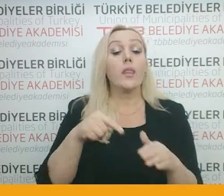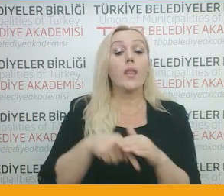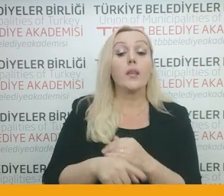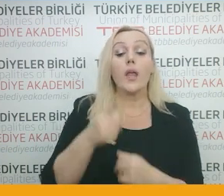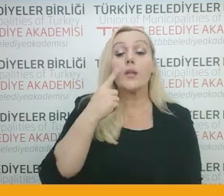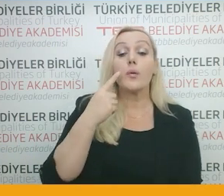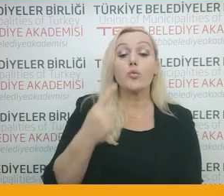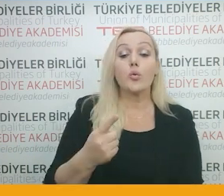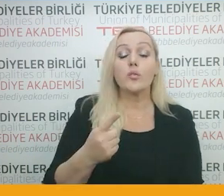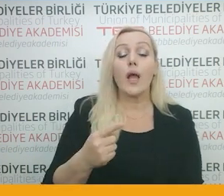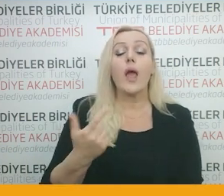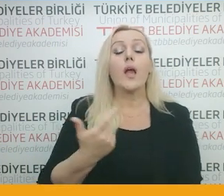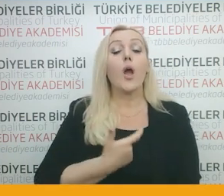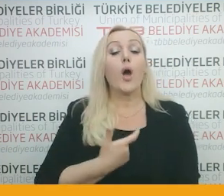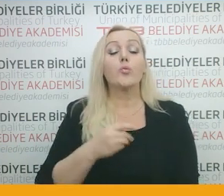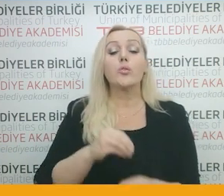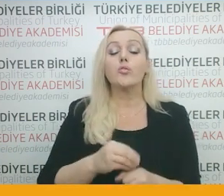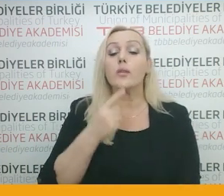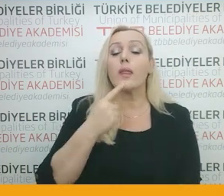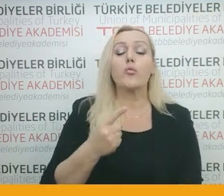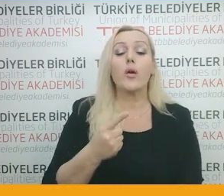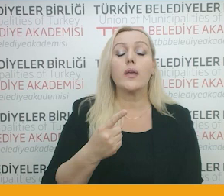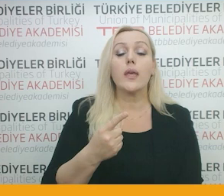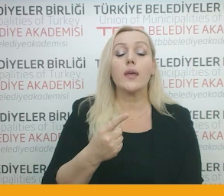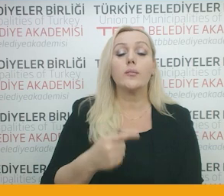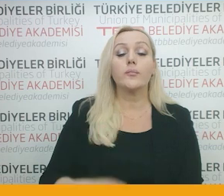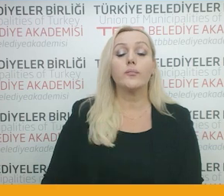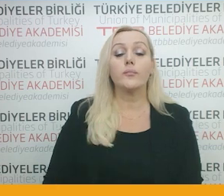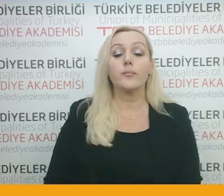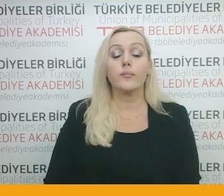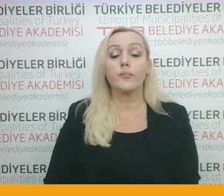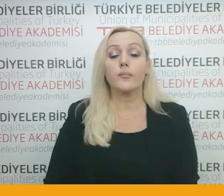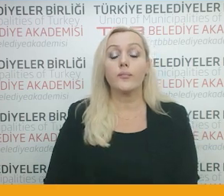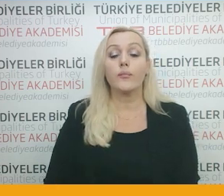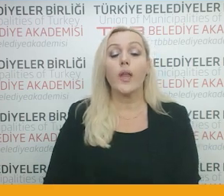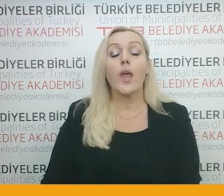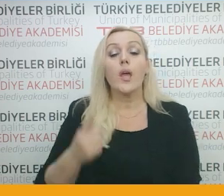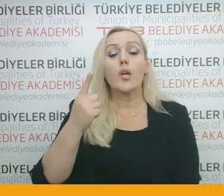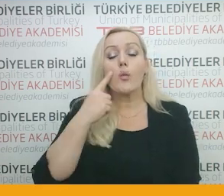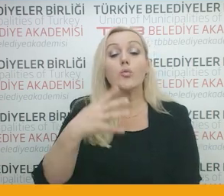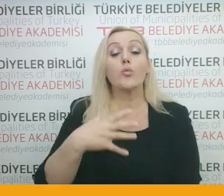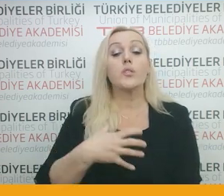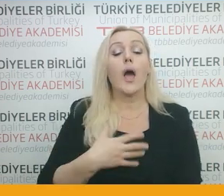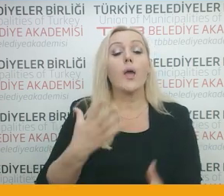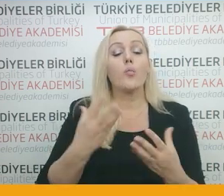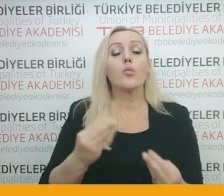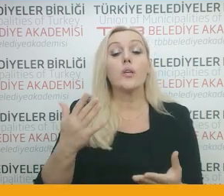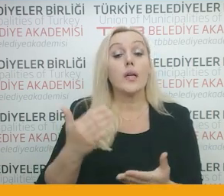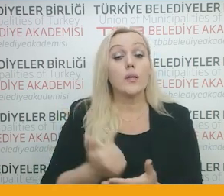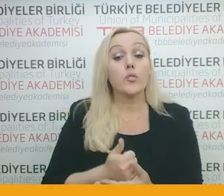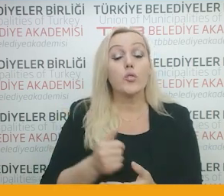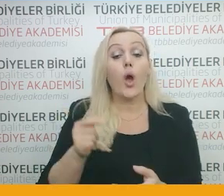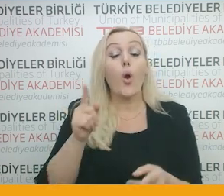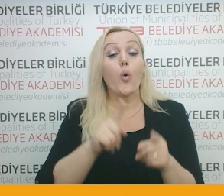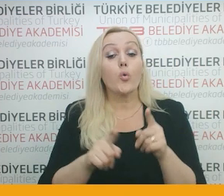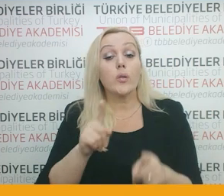olursak mevzuatta bize nasıl tarif ediyor mali sayılanlığı? Kamu kaynağının elde edilmesi ve kullanılmasında